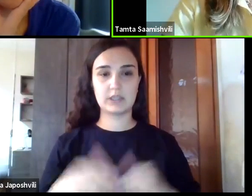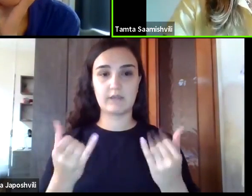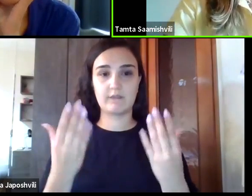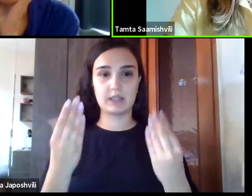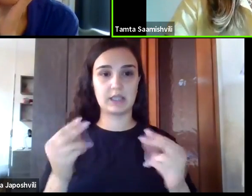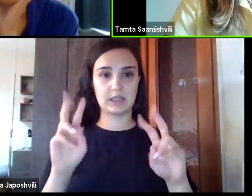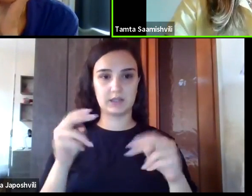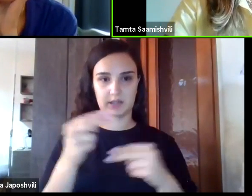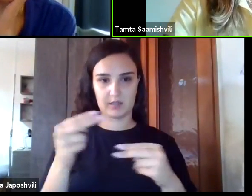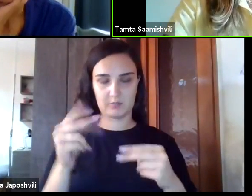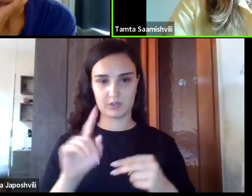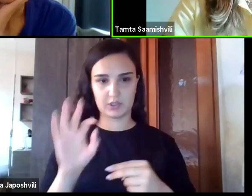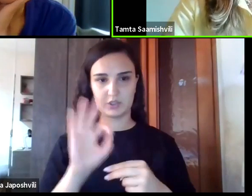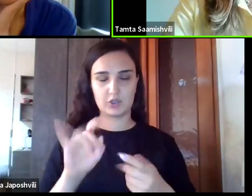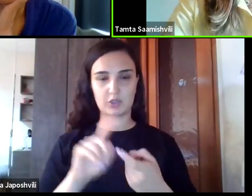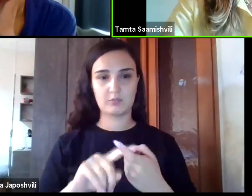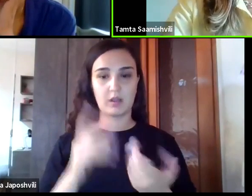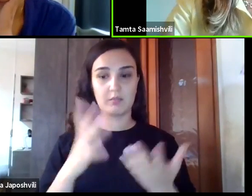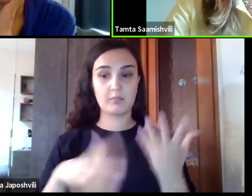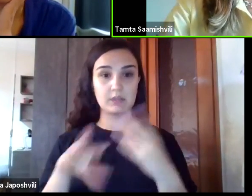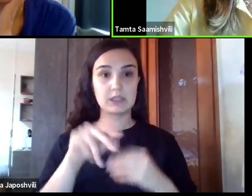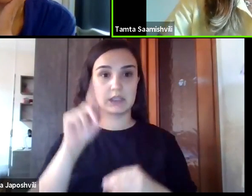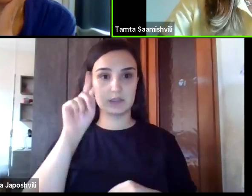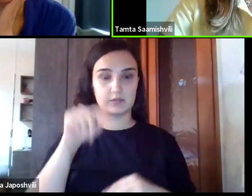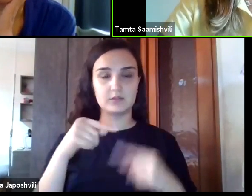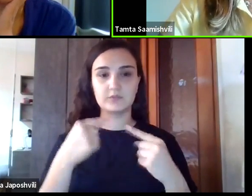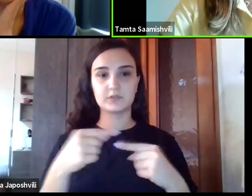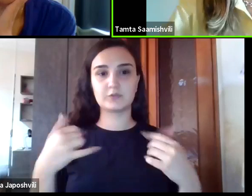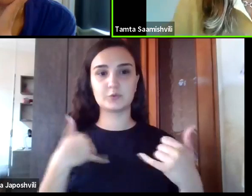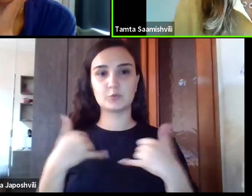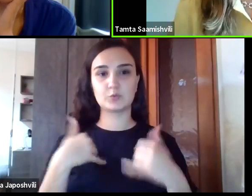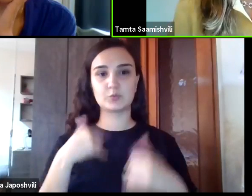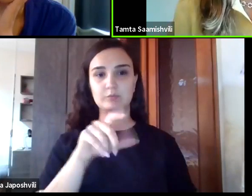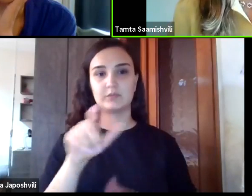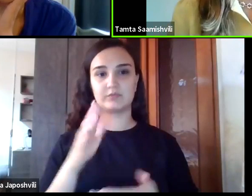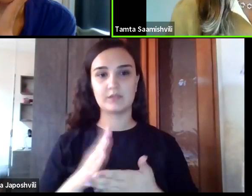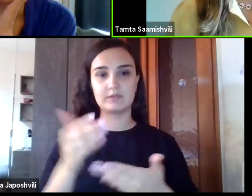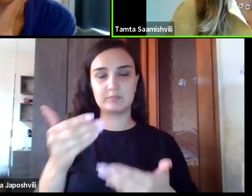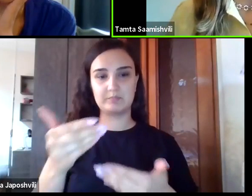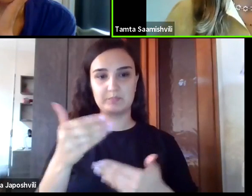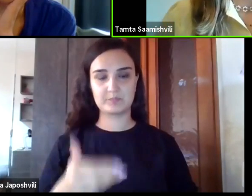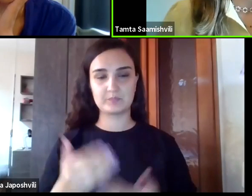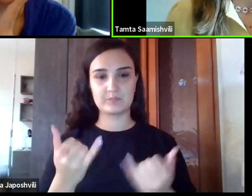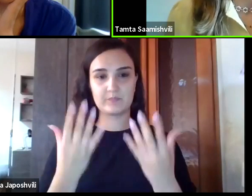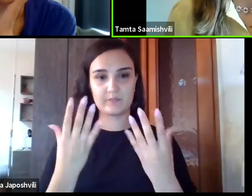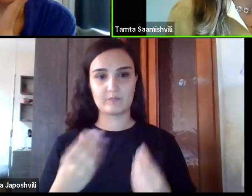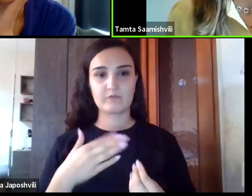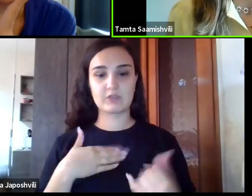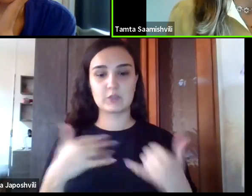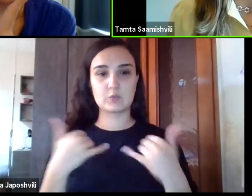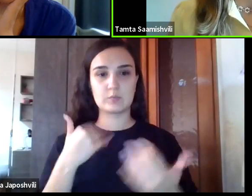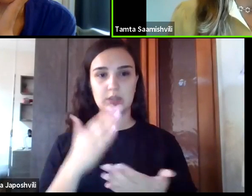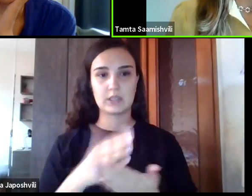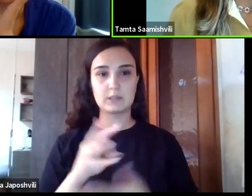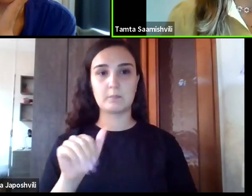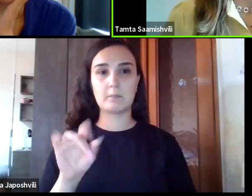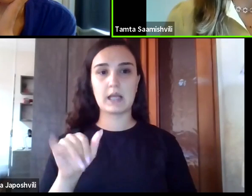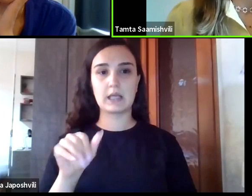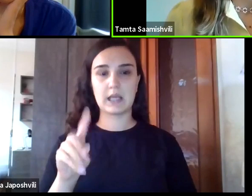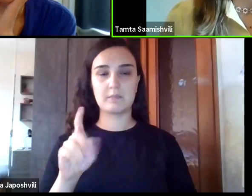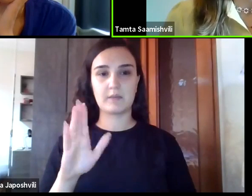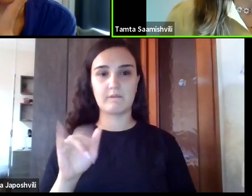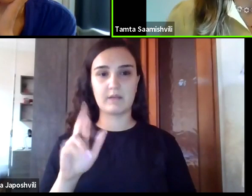თემას რაც შეეხება, ნუ ვინც ადევნებს თვალს იცით, რომ სხვადასხვა სტუმარი ყავს ხოლმე მოწვეული. დღეს ჩვენი სტუმარი გახლავთ მარიამ